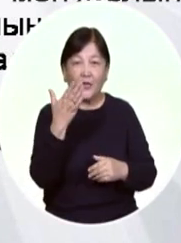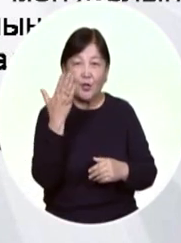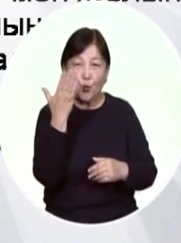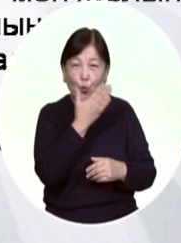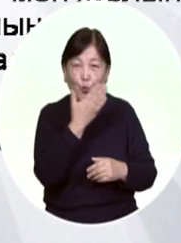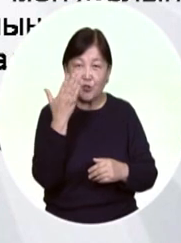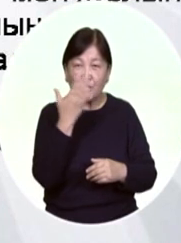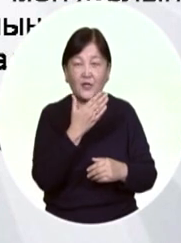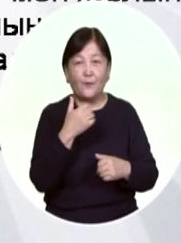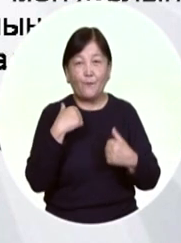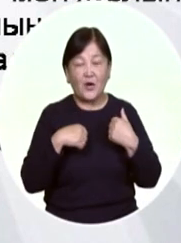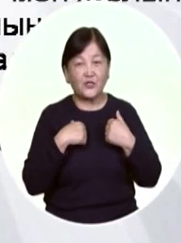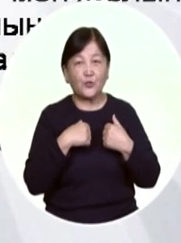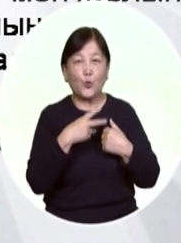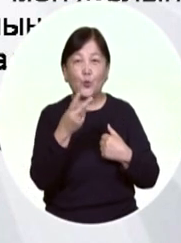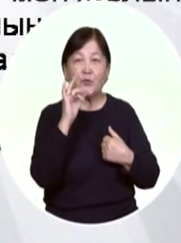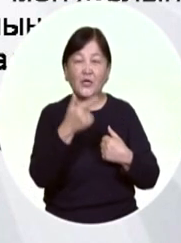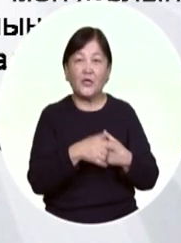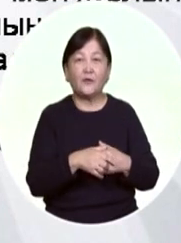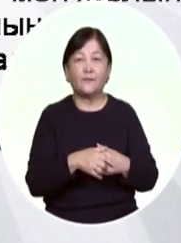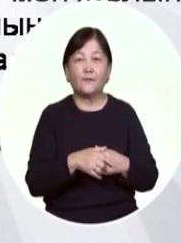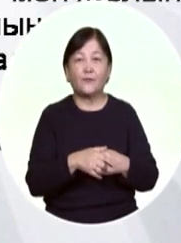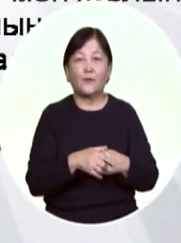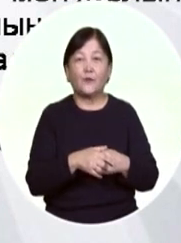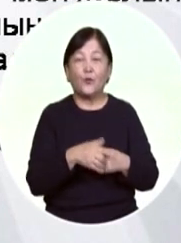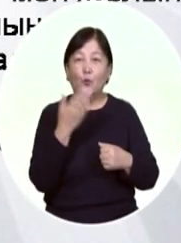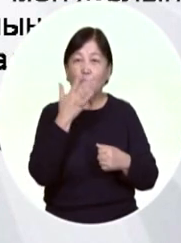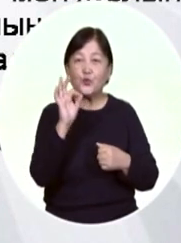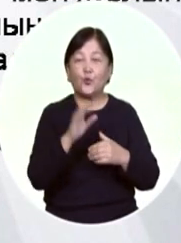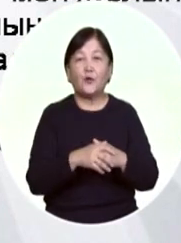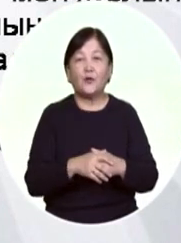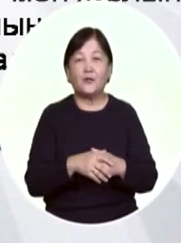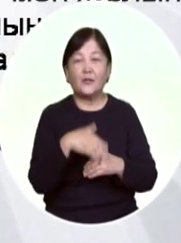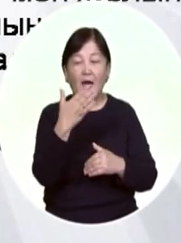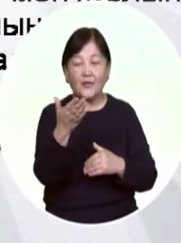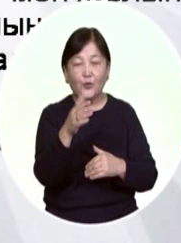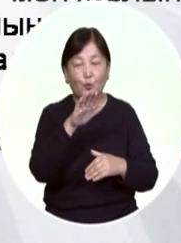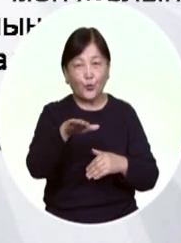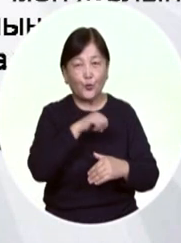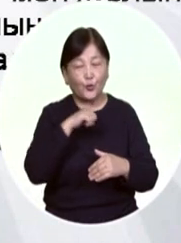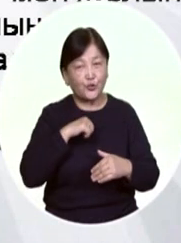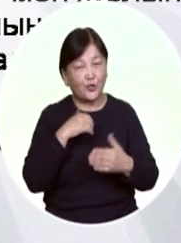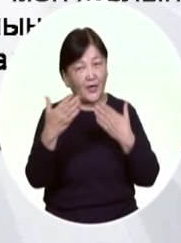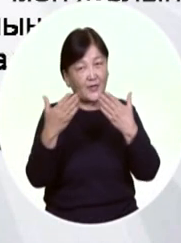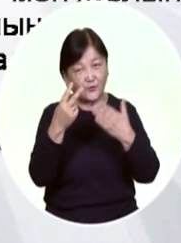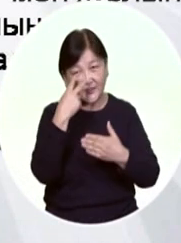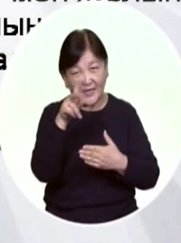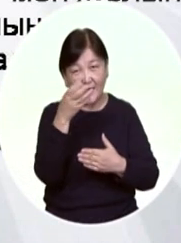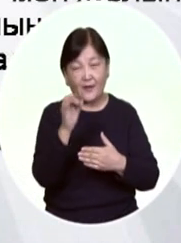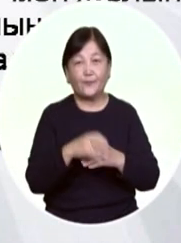явж. Багш нь бол энэнийг одоо уншихгүй. Та хэд ингээд уншаад харьцуулж хараарай.